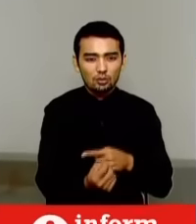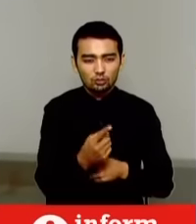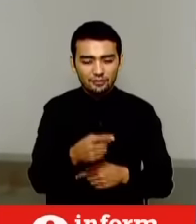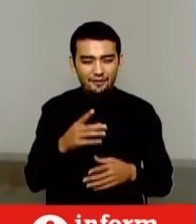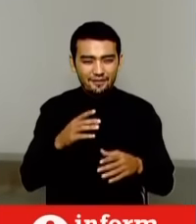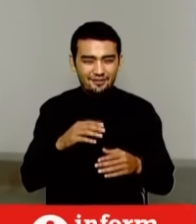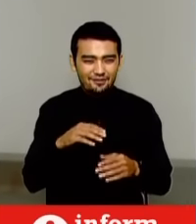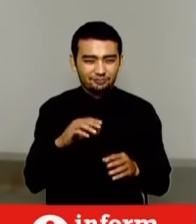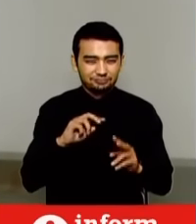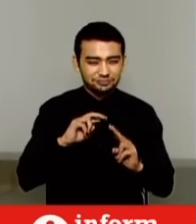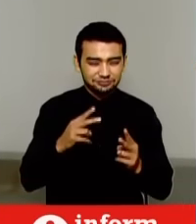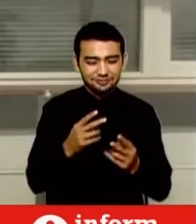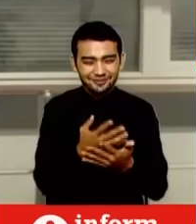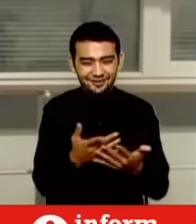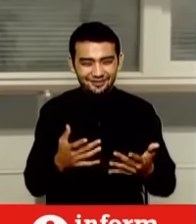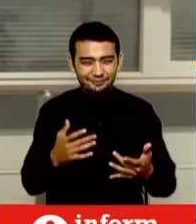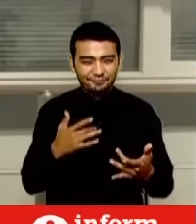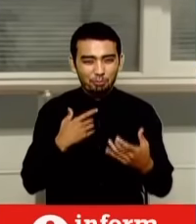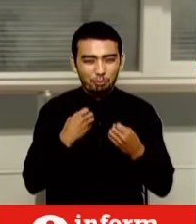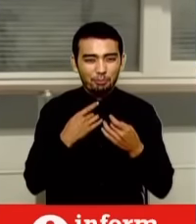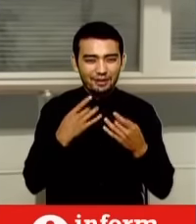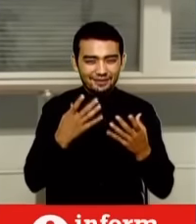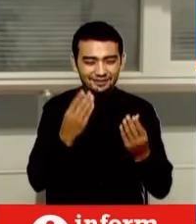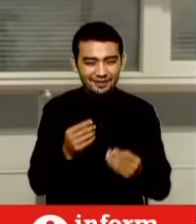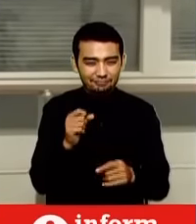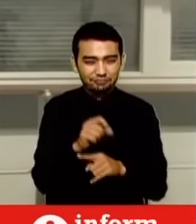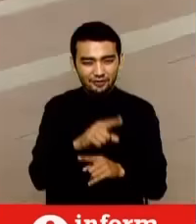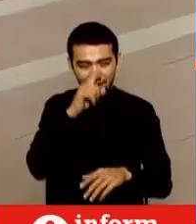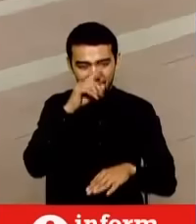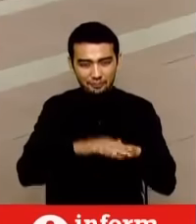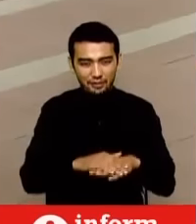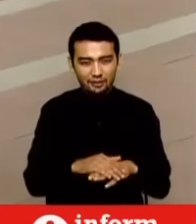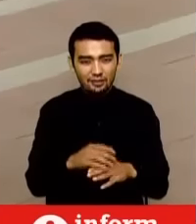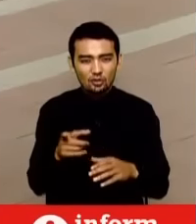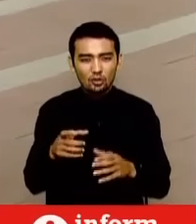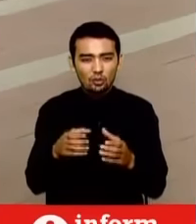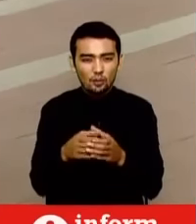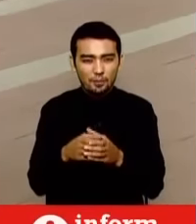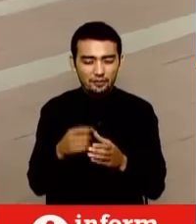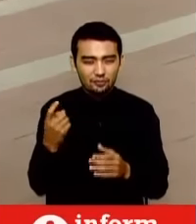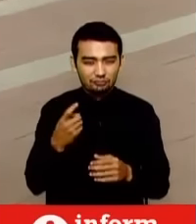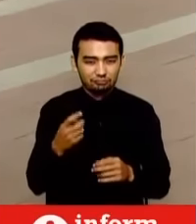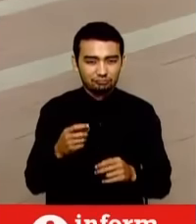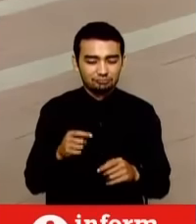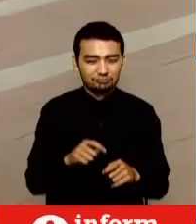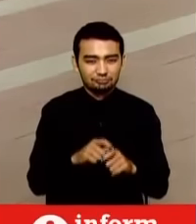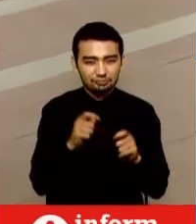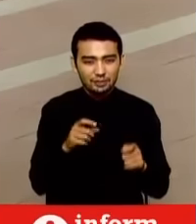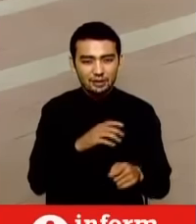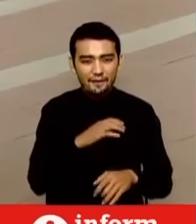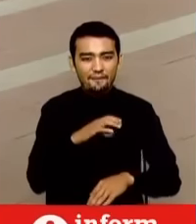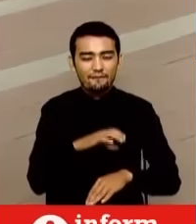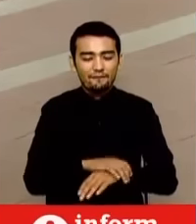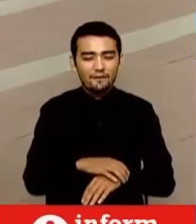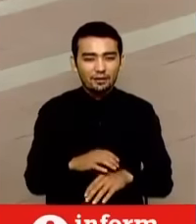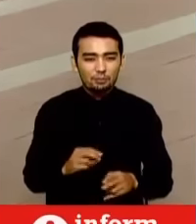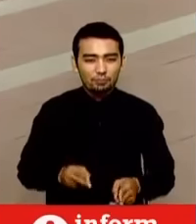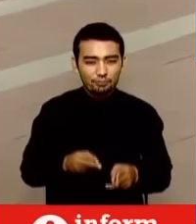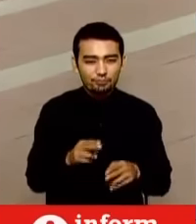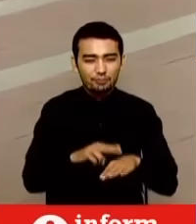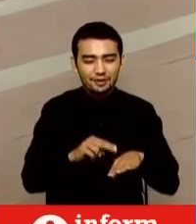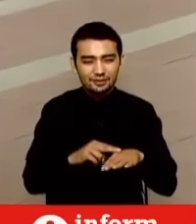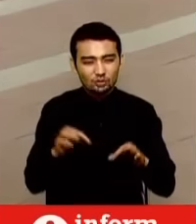что вечеринку организовывало частное лицо по заказу акимата. Полиция по данному факту начала досудебное расследование по